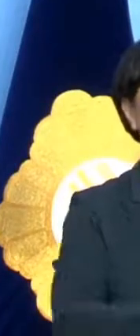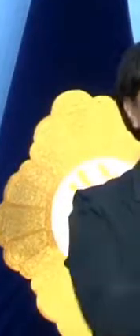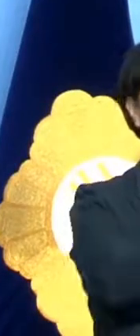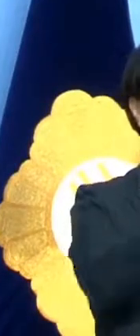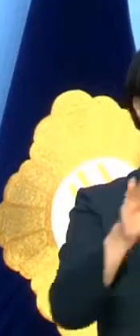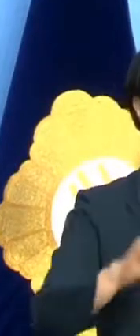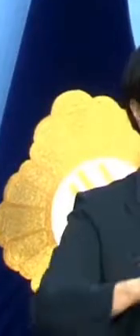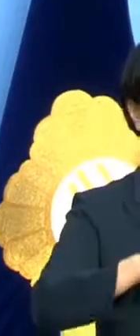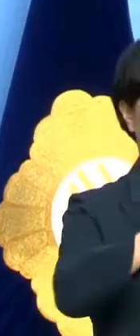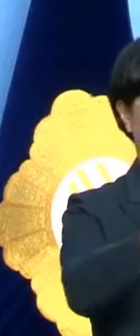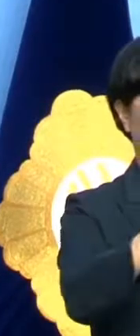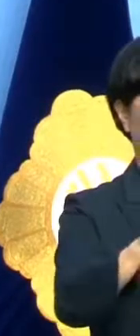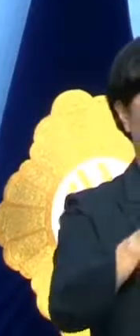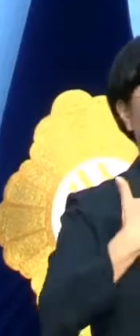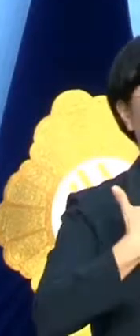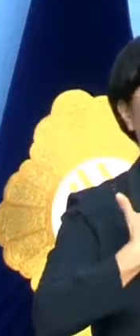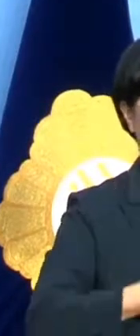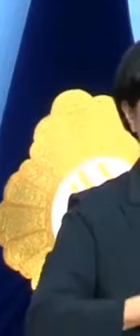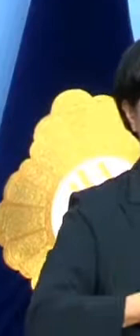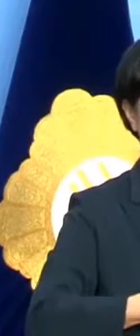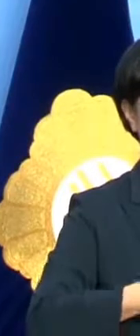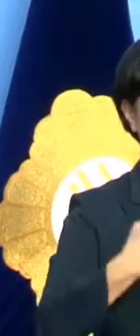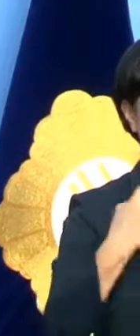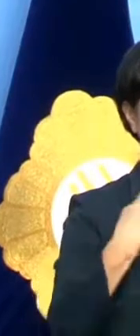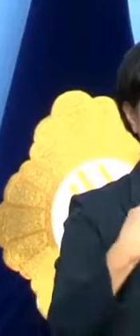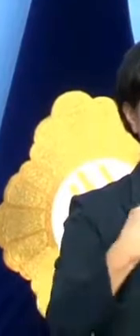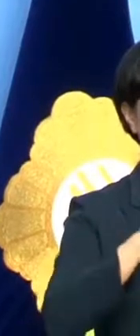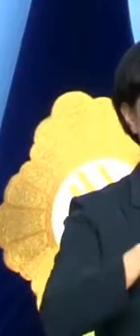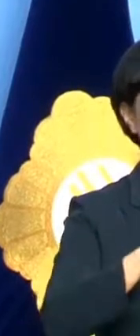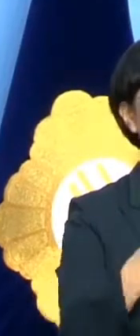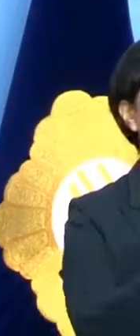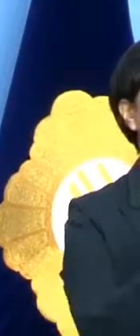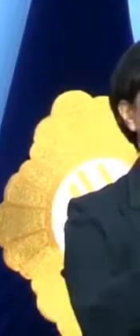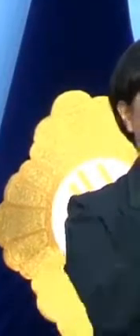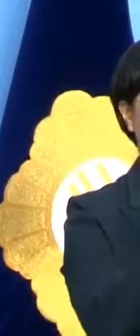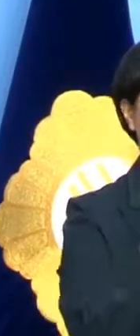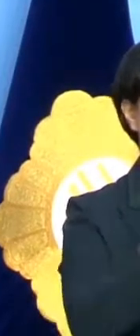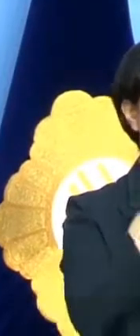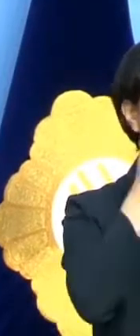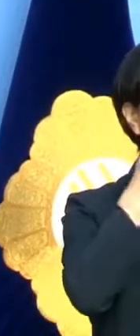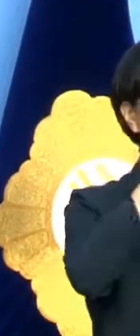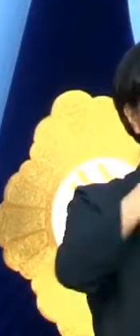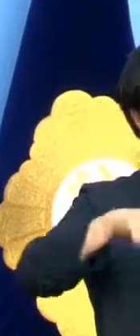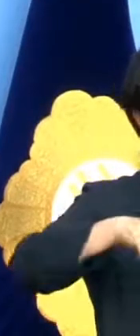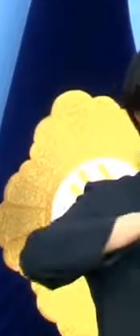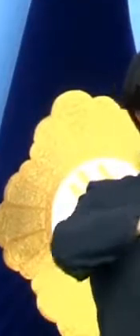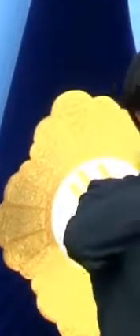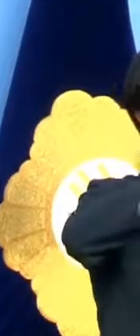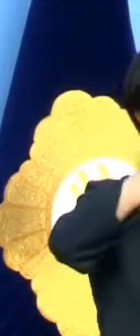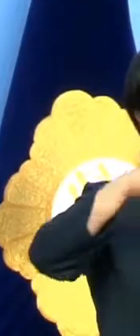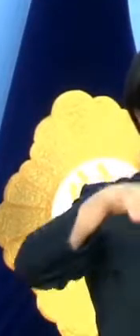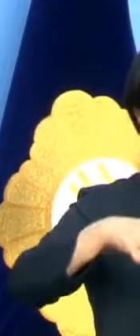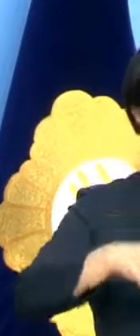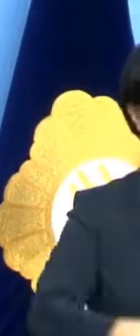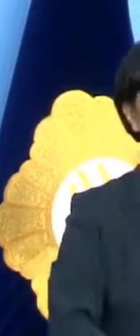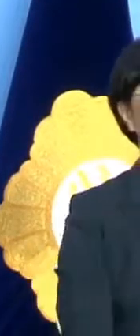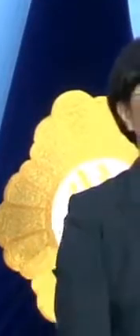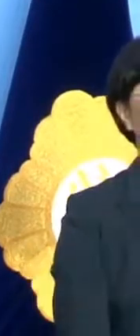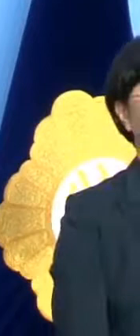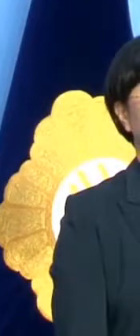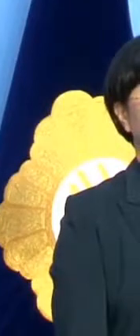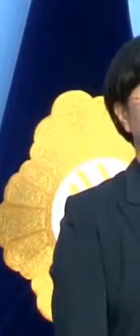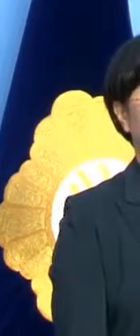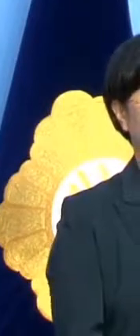국민들의 시 절망 그리고 실망감은 이루 말할 수 없는 지경이다 이렇게 말씀 드리겠습니다